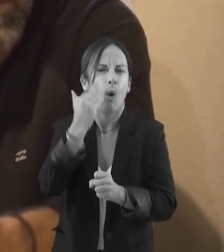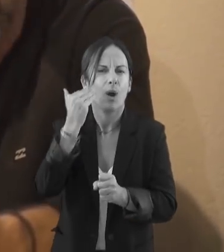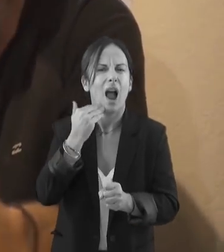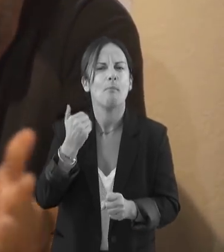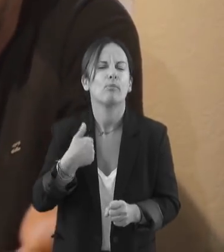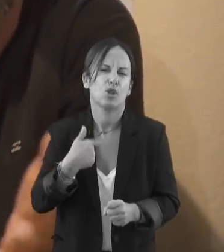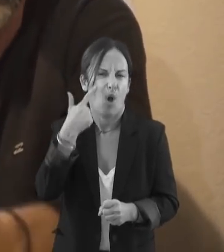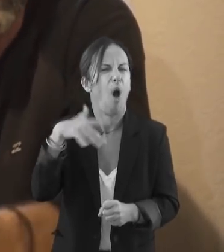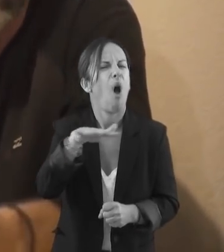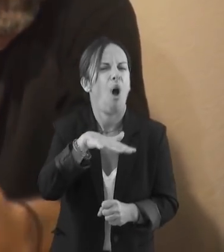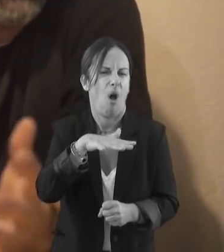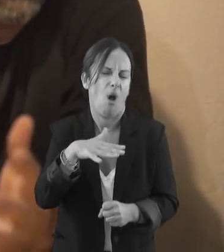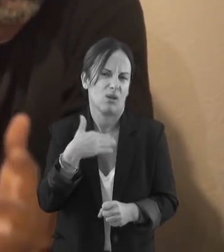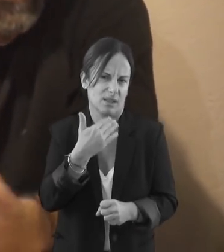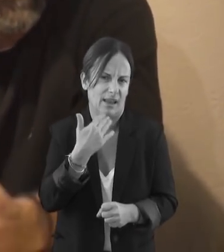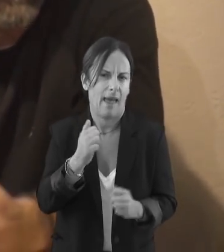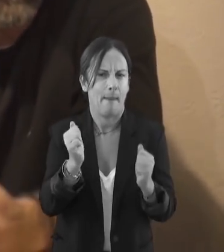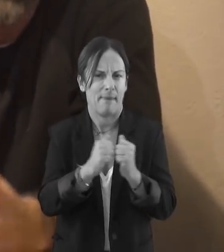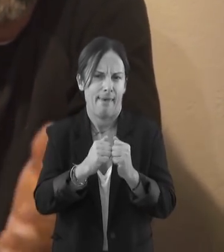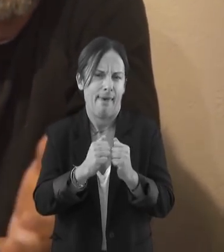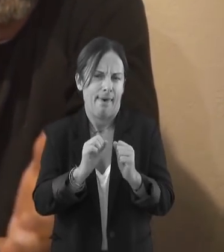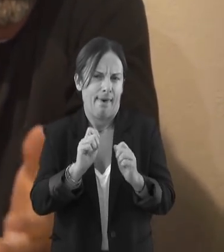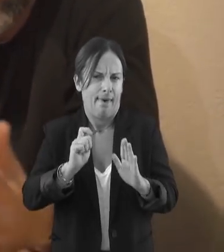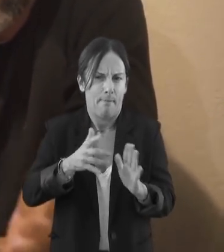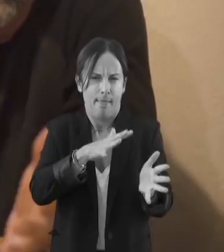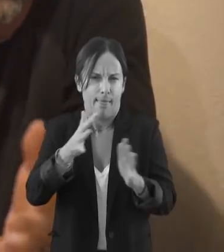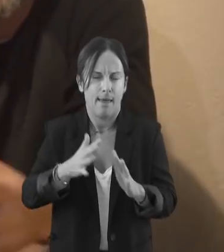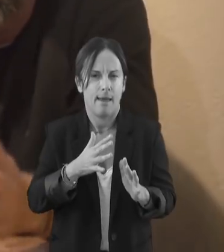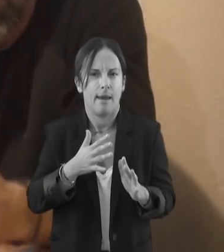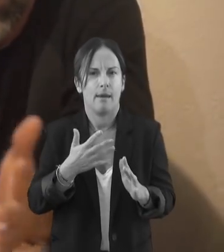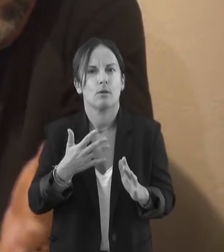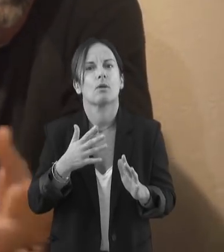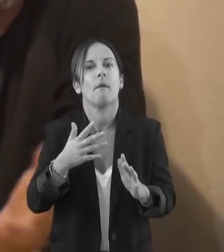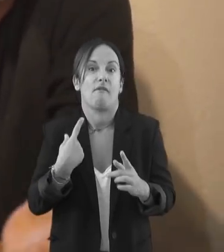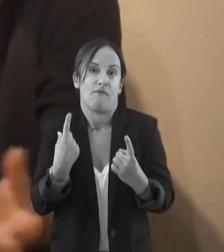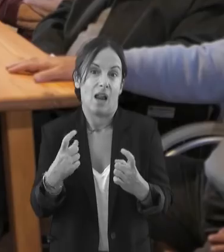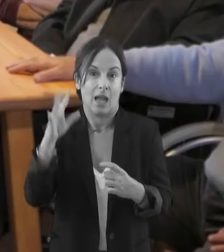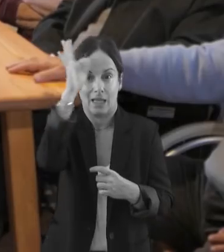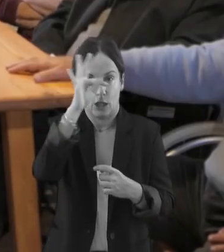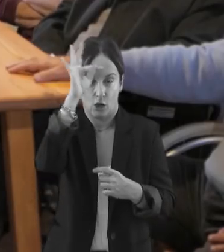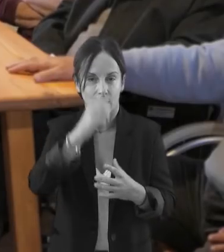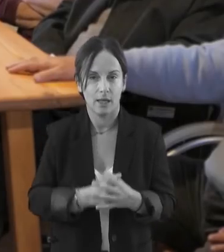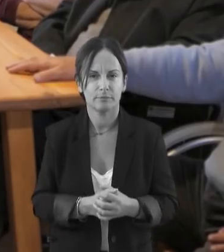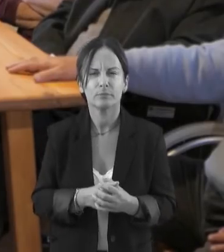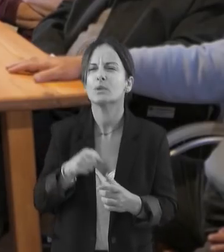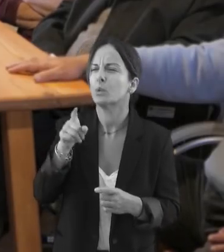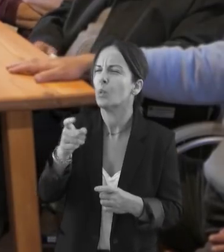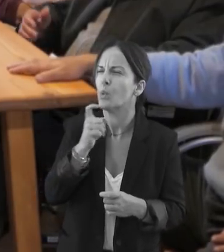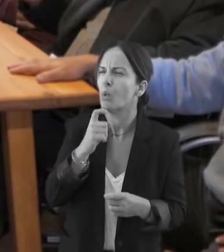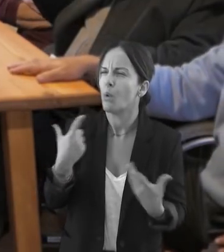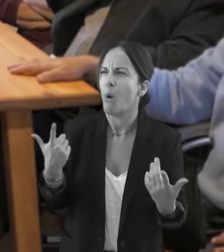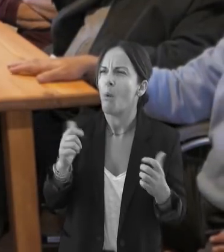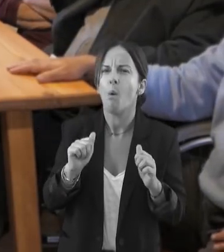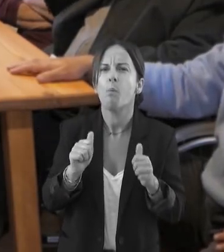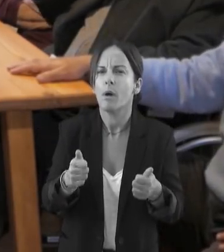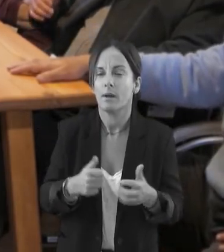l'escola? Jo amb aquest objectiu, jo tenia clar que volia ser marger. El meu objectiu era aprendre l'ofici. Jo que ara no sabia ni